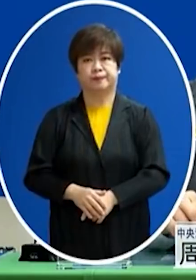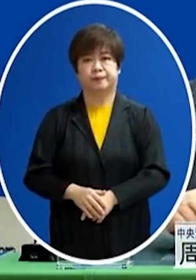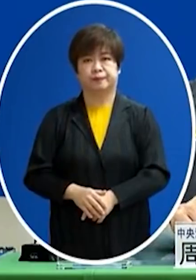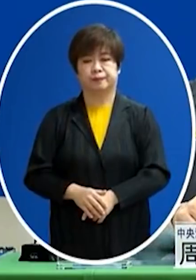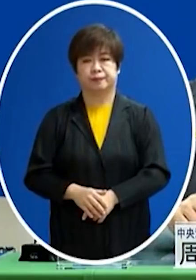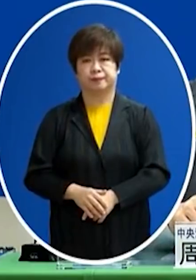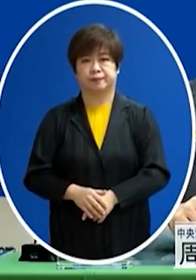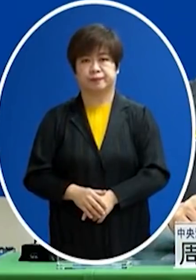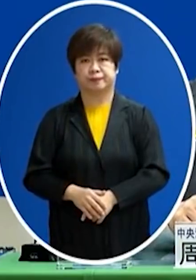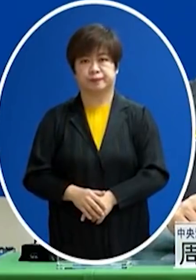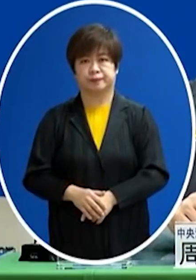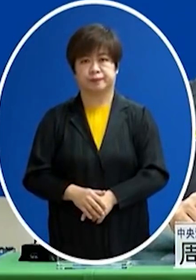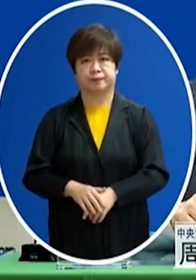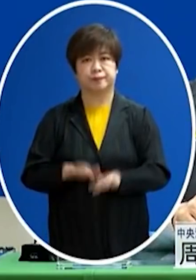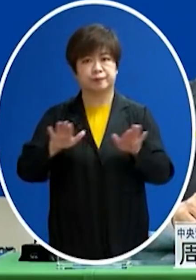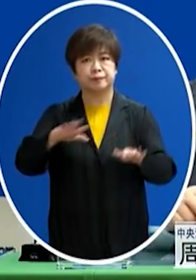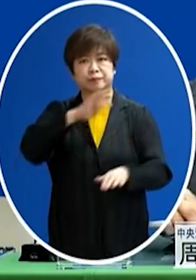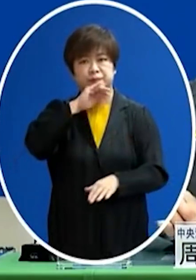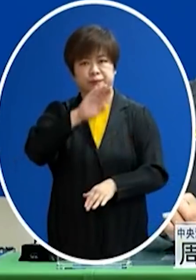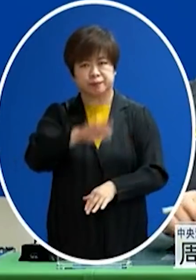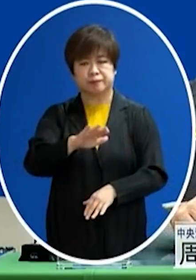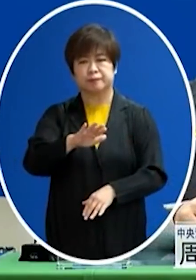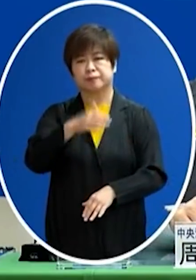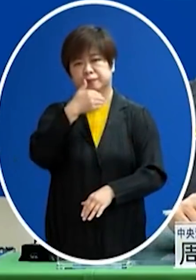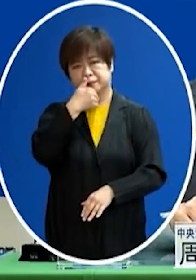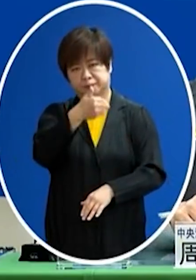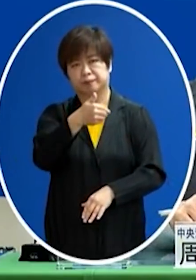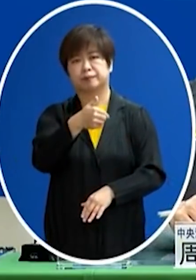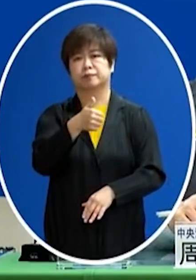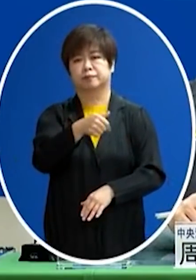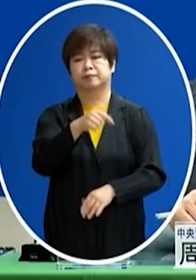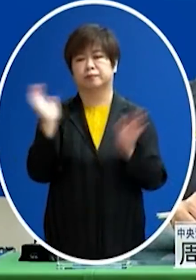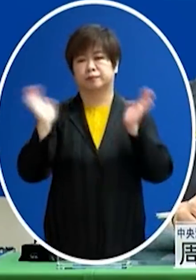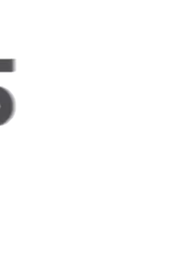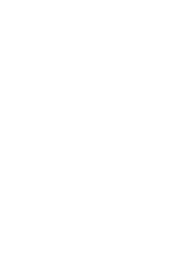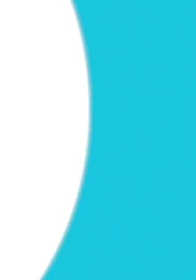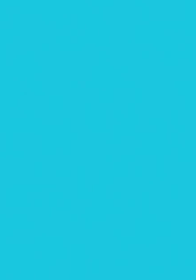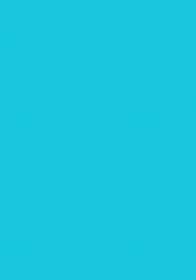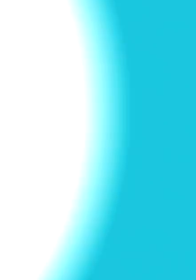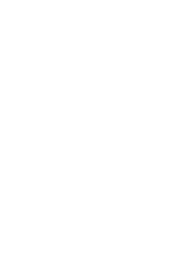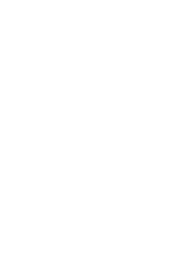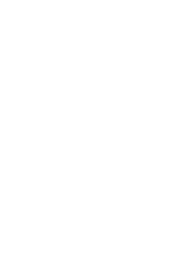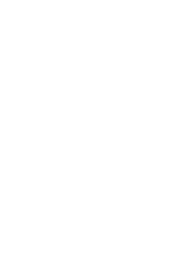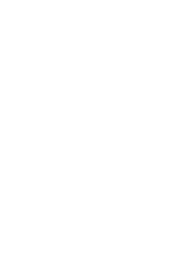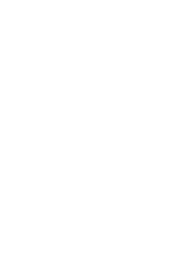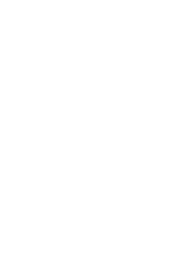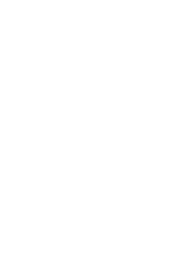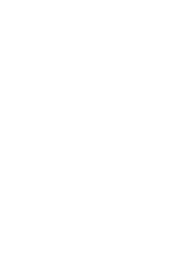这个是我们今天新增的一个儿童死亡的病例。